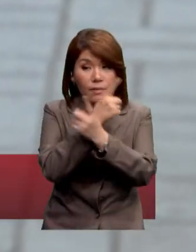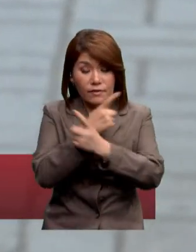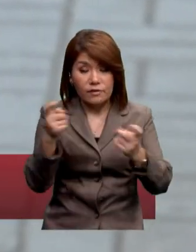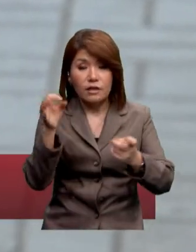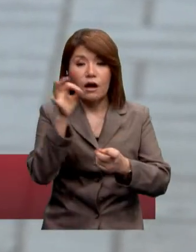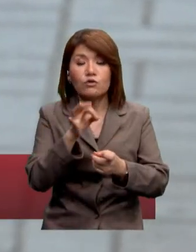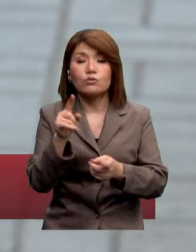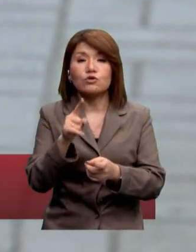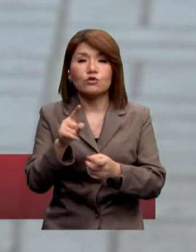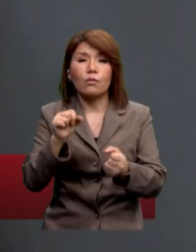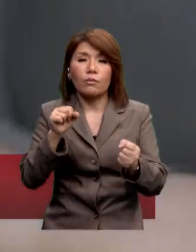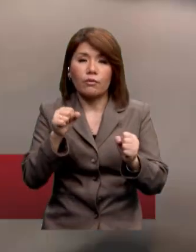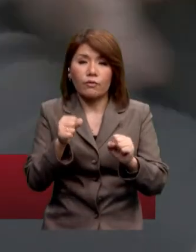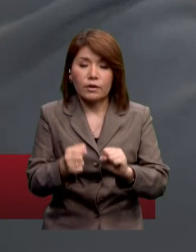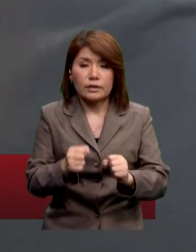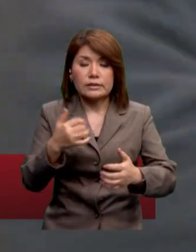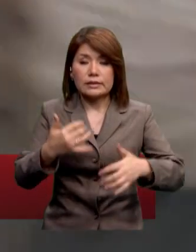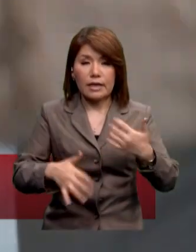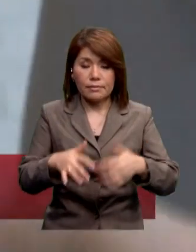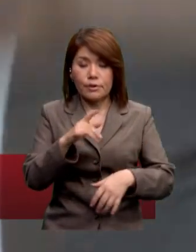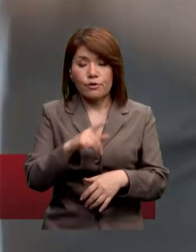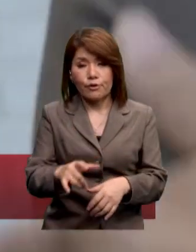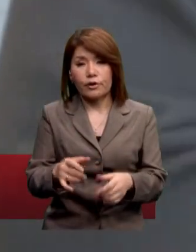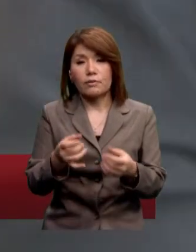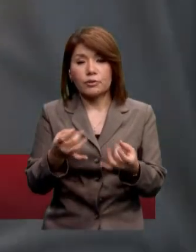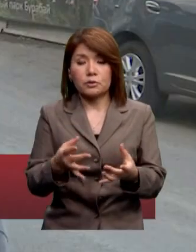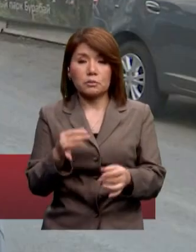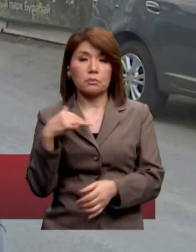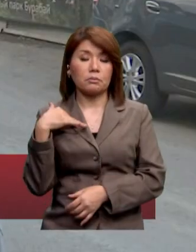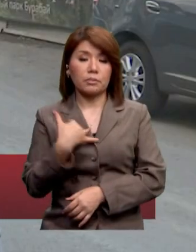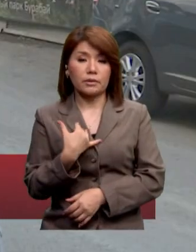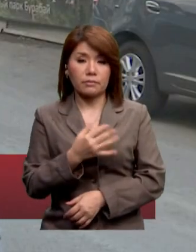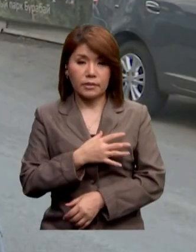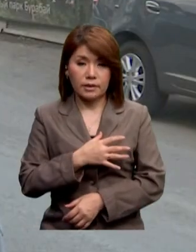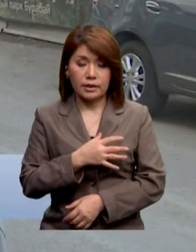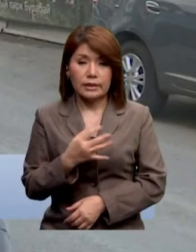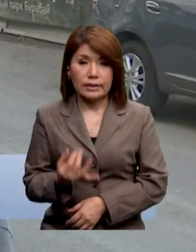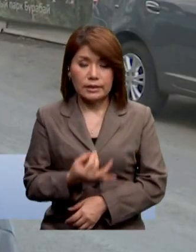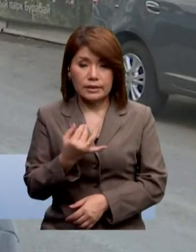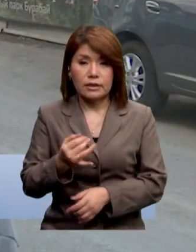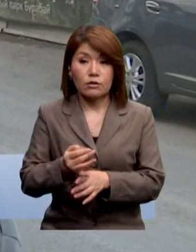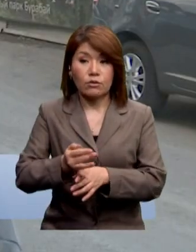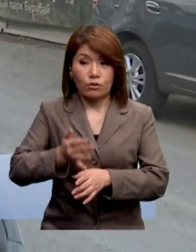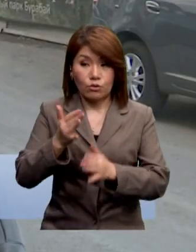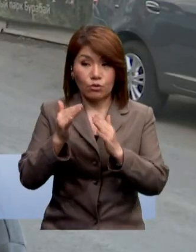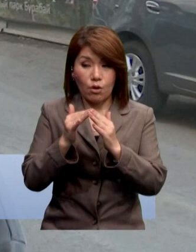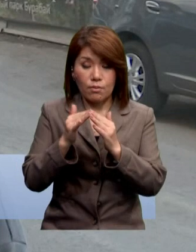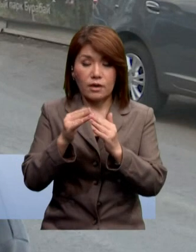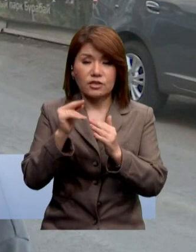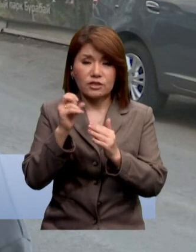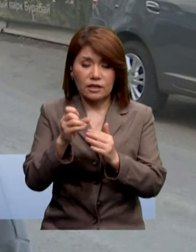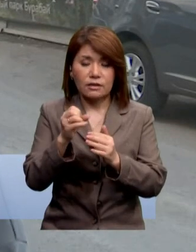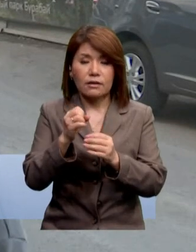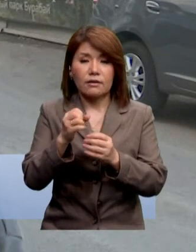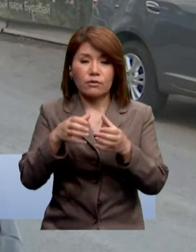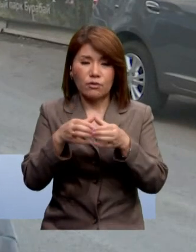о том, что мощности будут сбавлять, жительницу, мягко говоря, удивило. И без того у нас дома каждый день в чатах пишут: нет